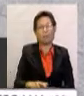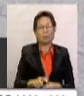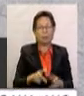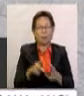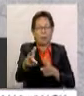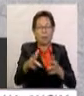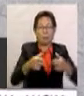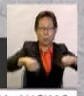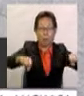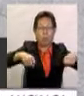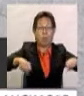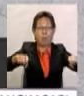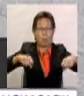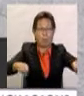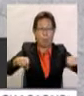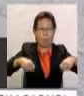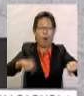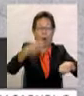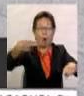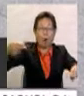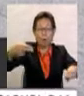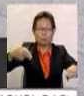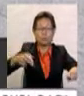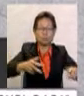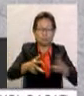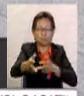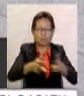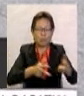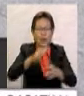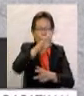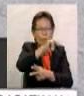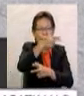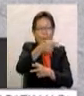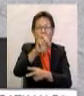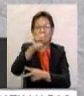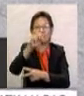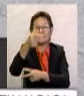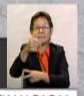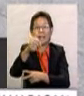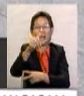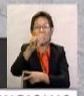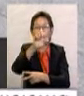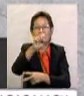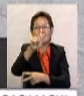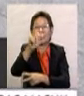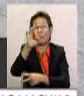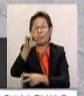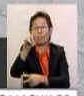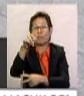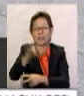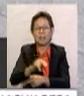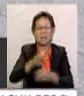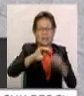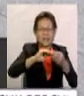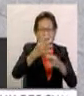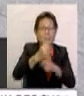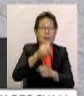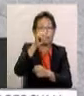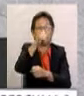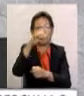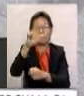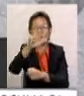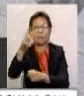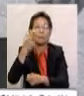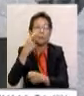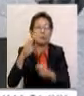Pelumba Idemitsu Kozi YAM Honda Racing Muhammad Sharifuddin Azman kini mendahului kedudukan dengan 133 mata,